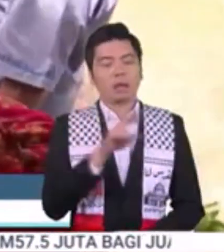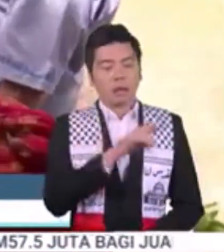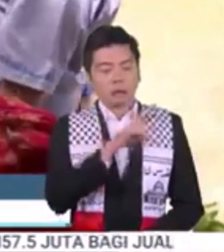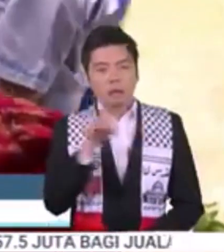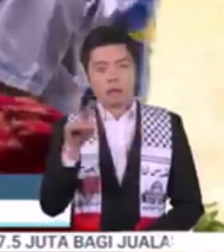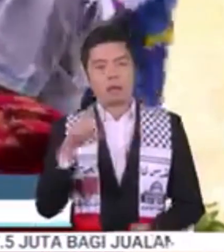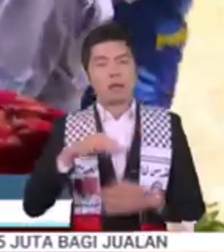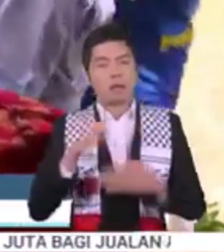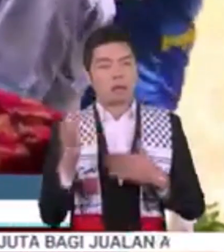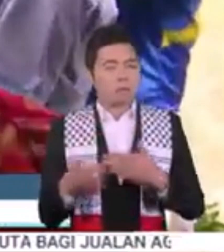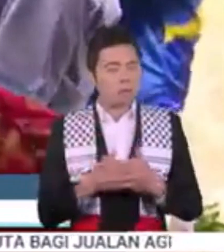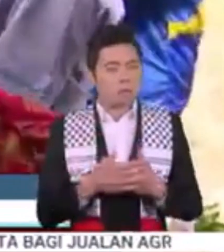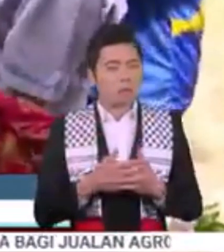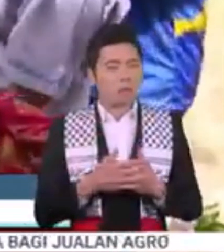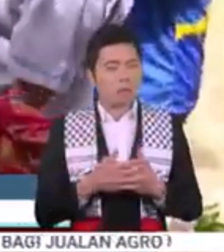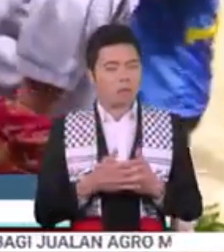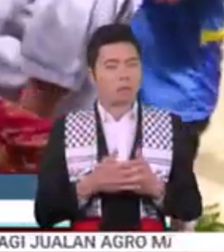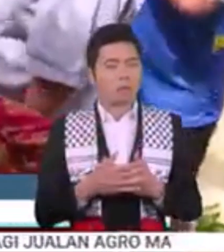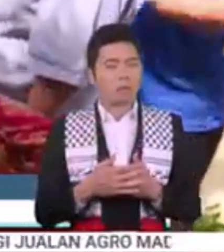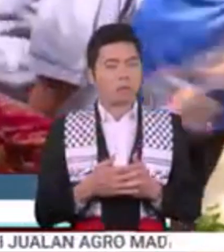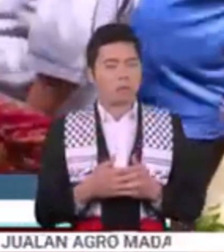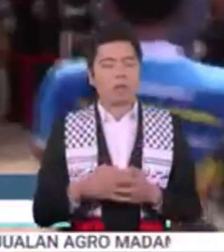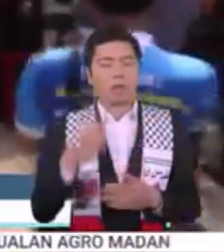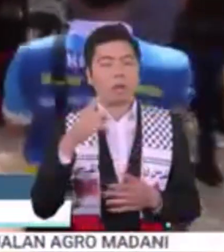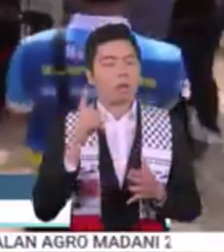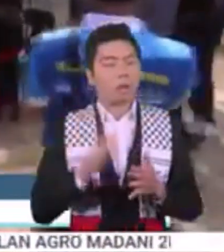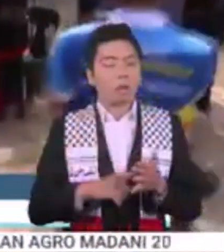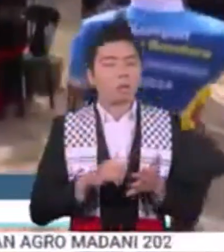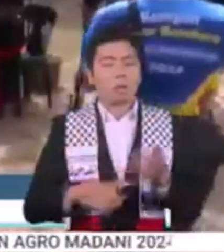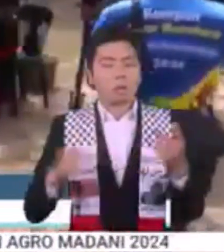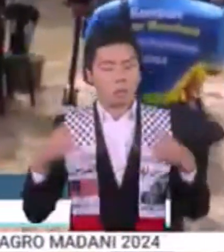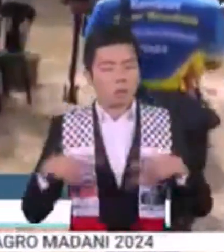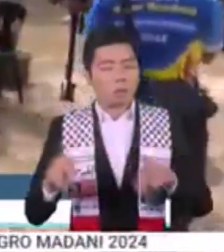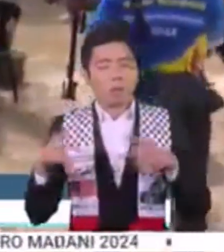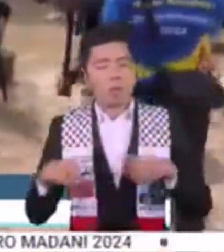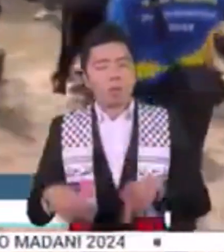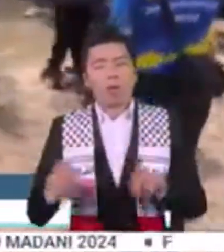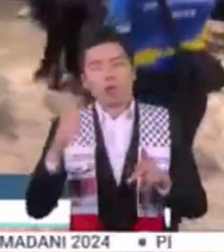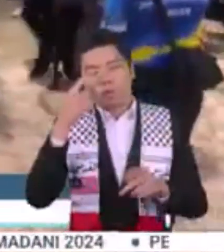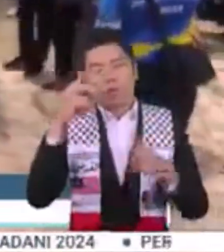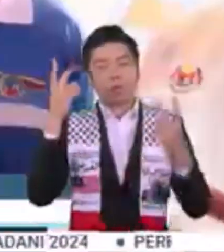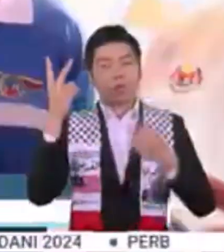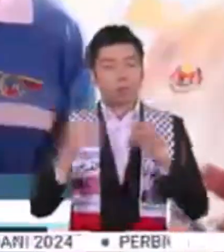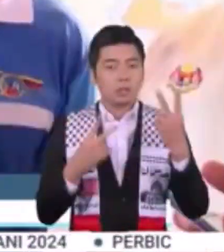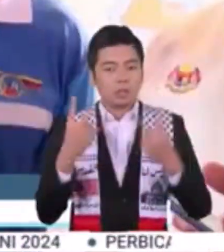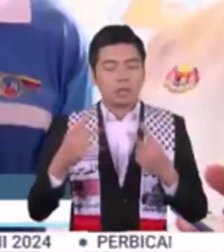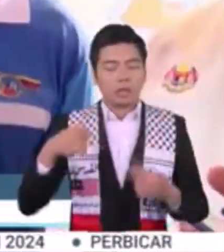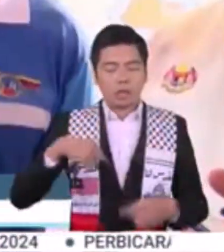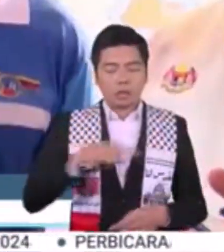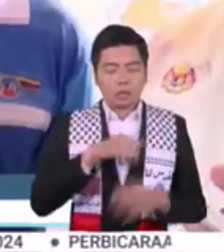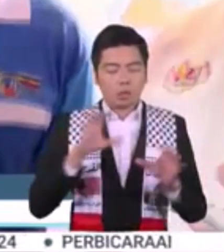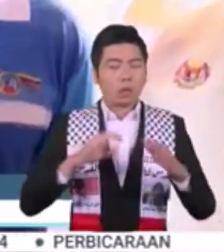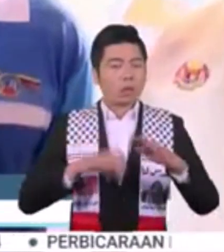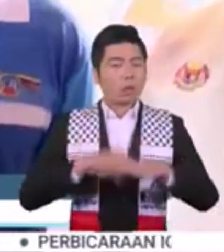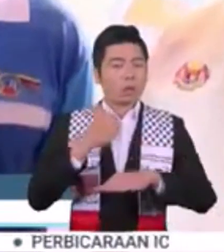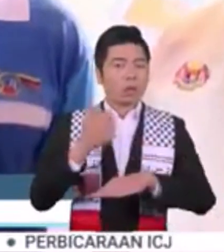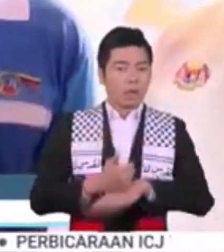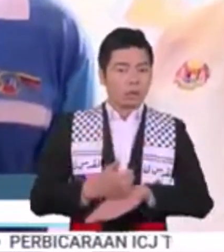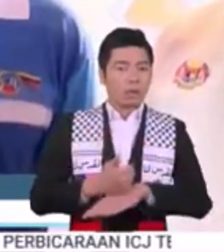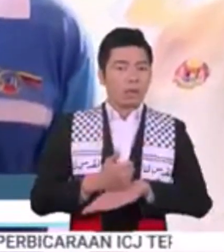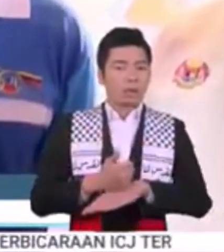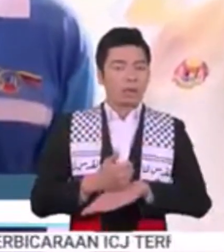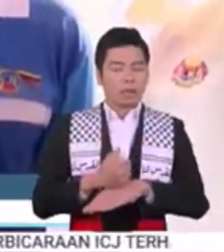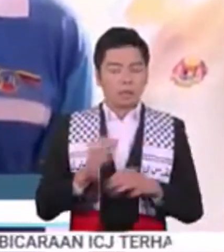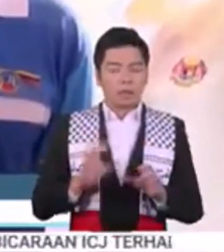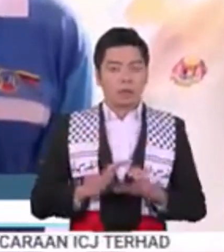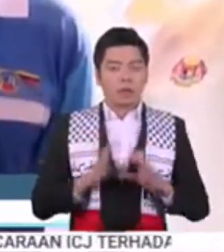mungkin juga melihat potensi-potensi pelancongan dan ini kita akan Bina satu task Force e untuk kita